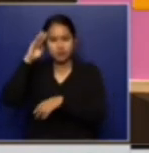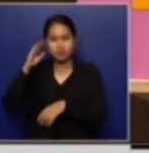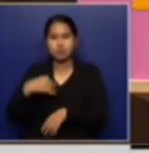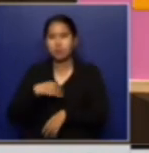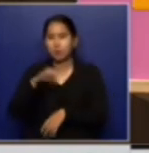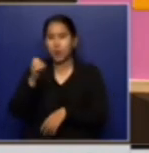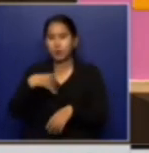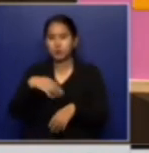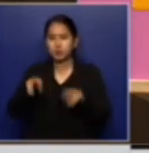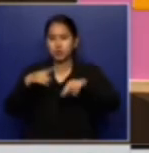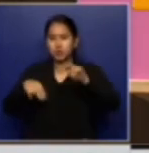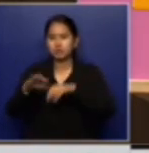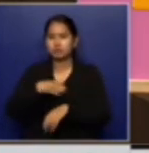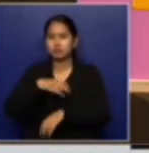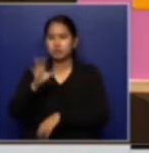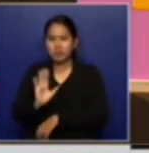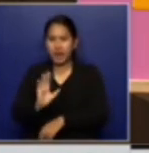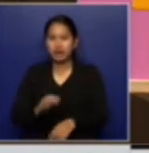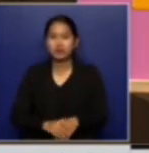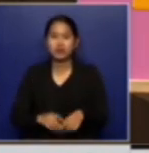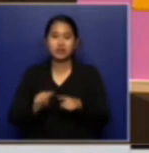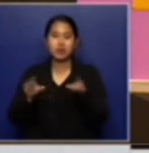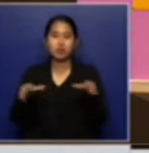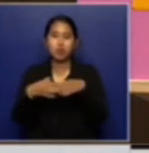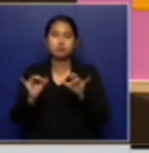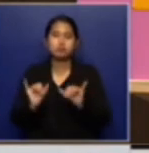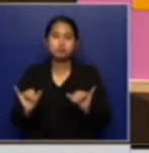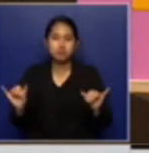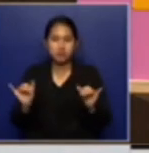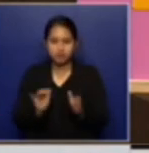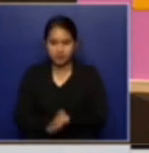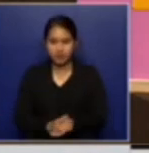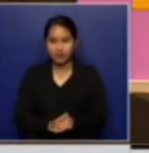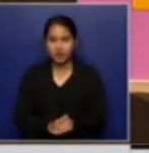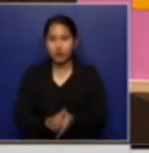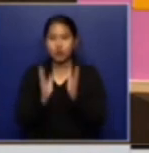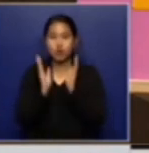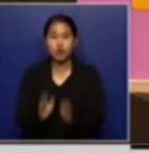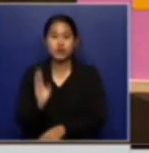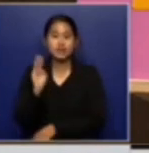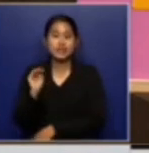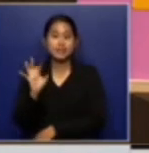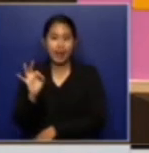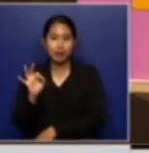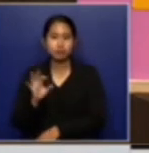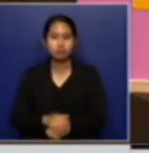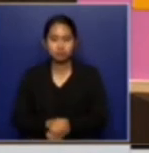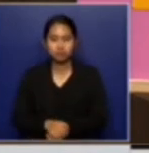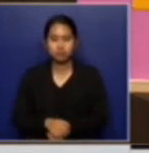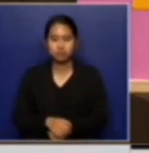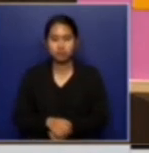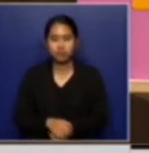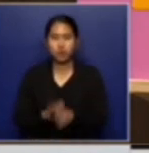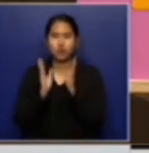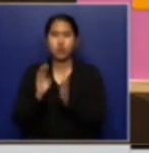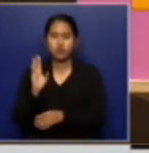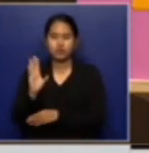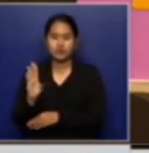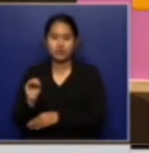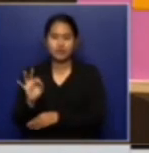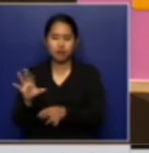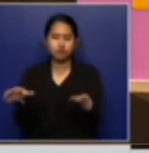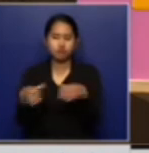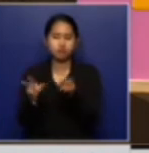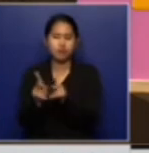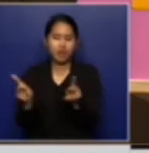อบแต่ตั้งขึ้นมาเฉยๆ49คนปรากฏว่ายังไม่มีการตรวจสอบ